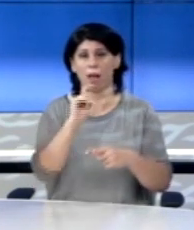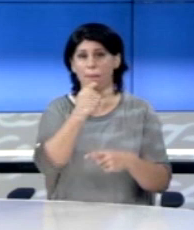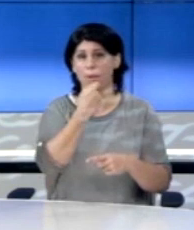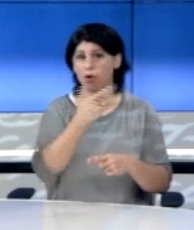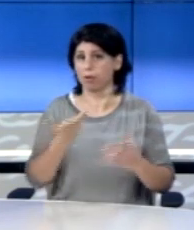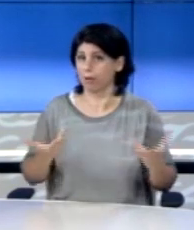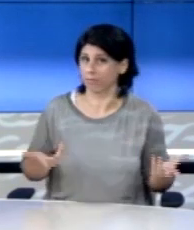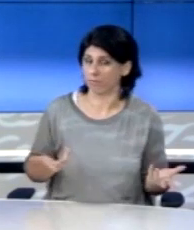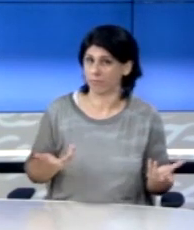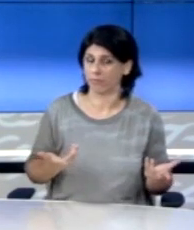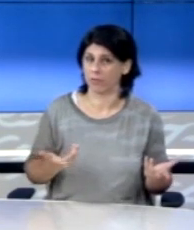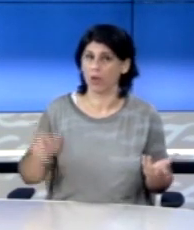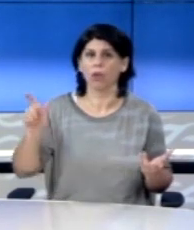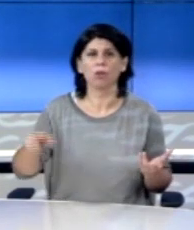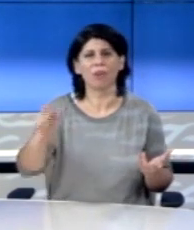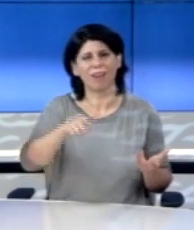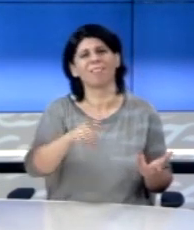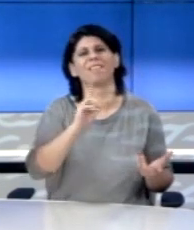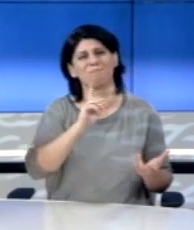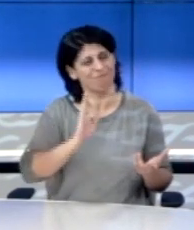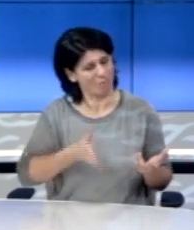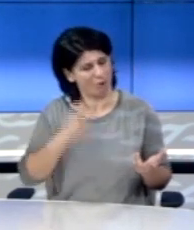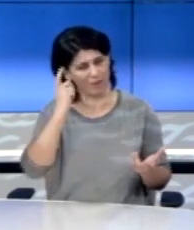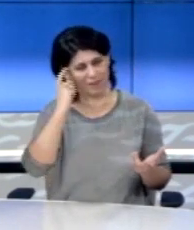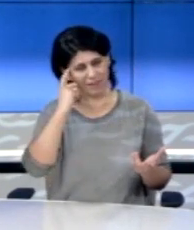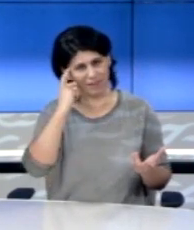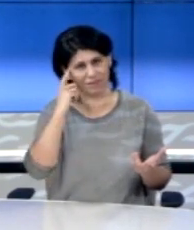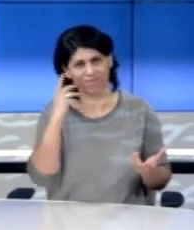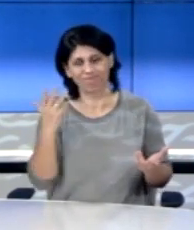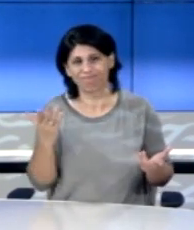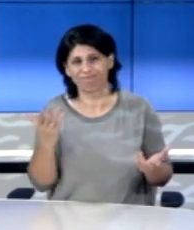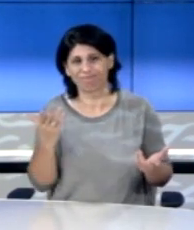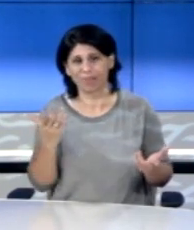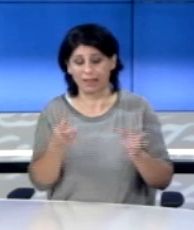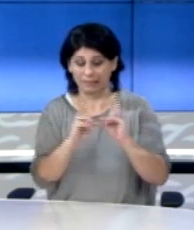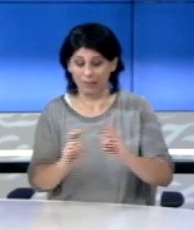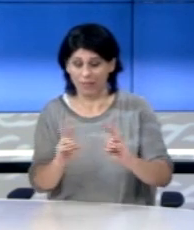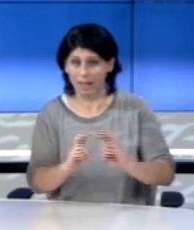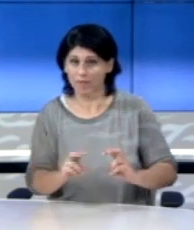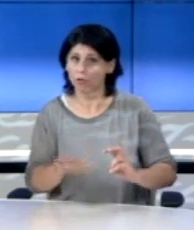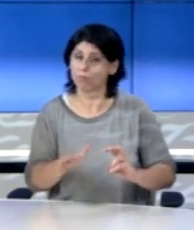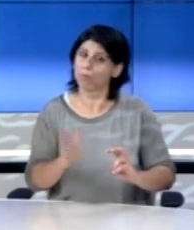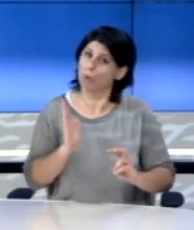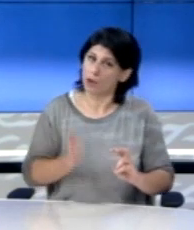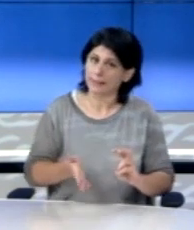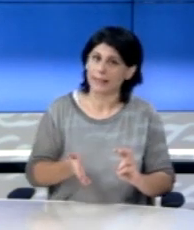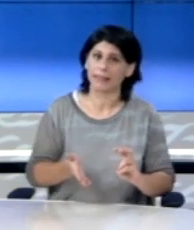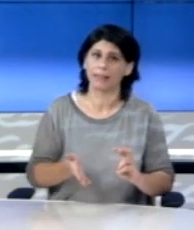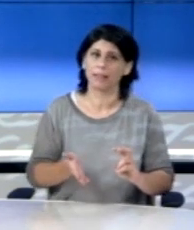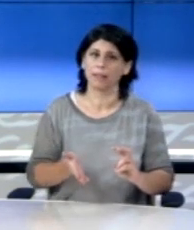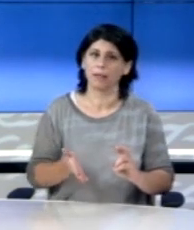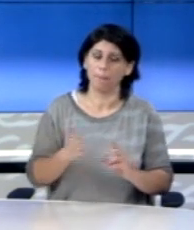απόρριτα. Και ο καθένας μπορεί να καταλάβει τι σόη διερεύνηση μπορεί να γίνει με